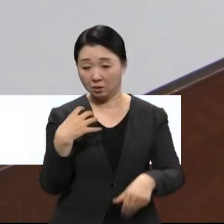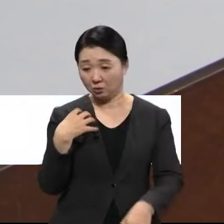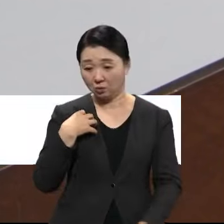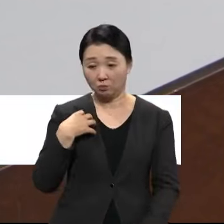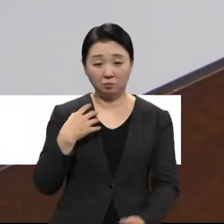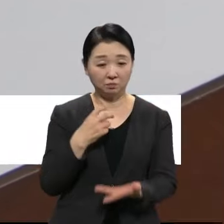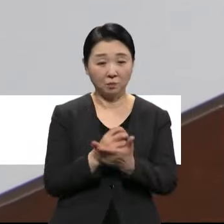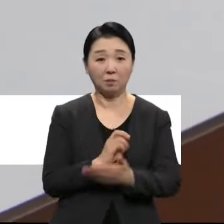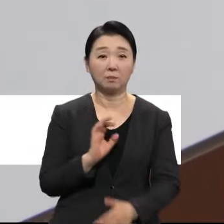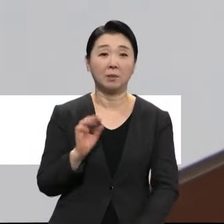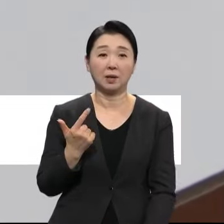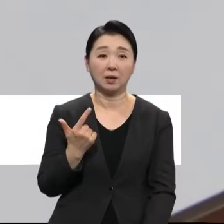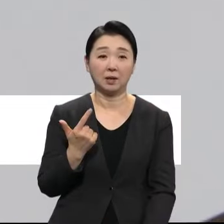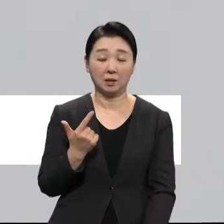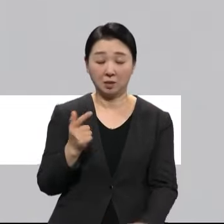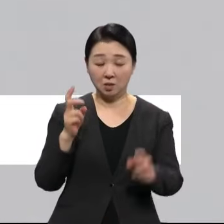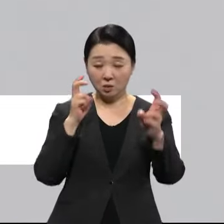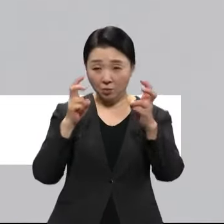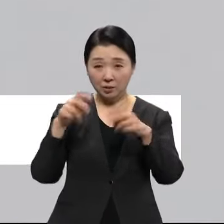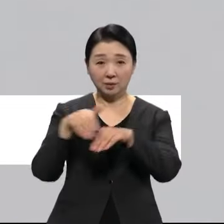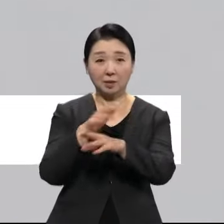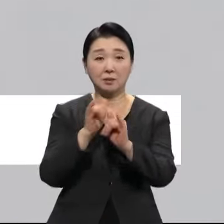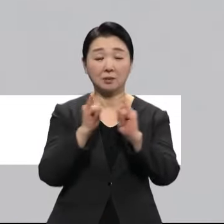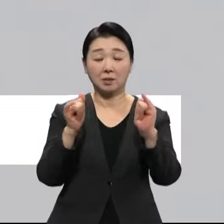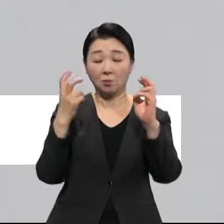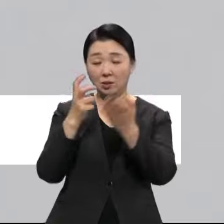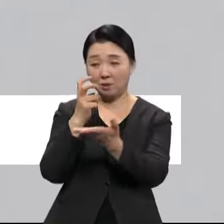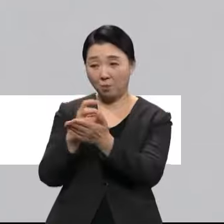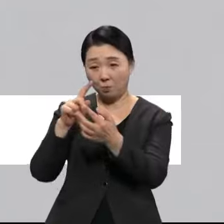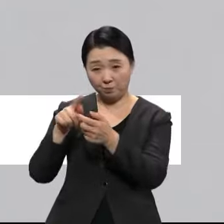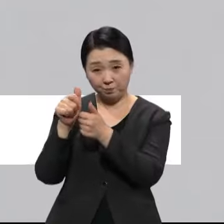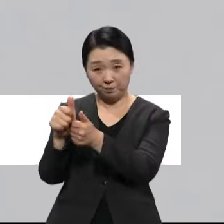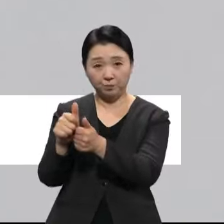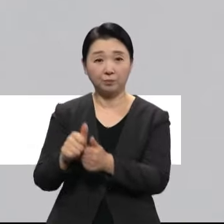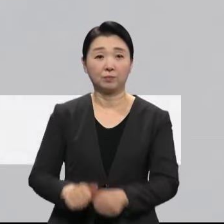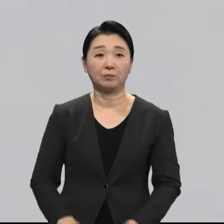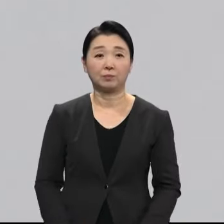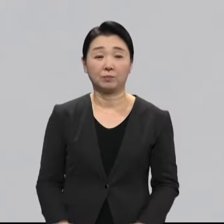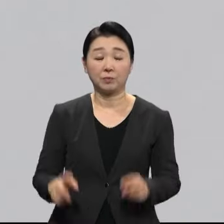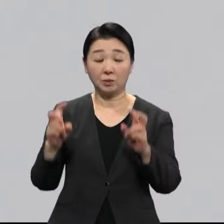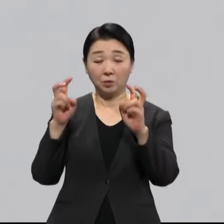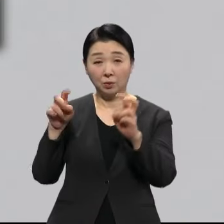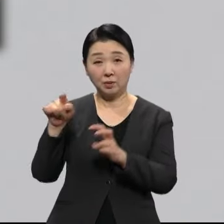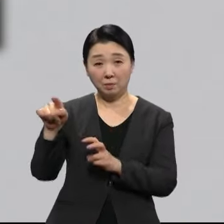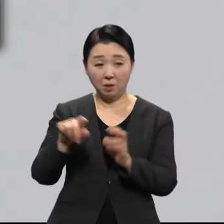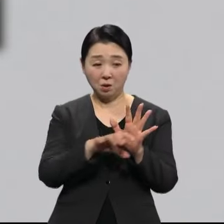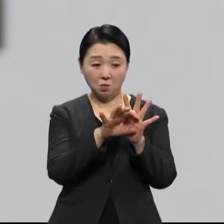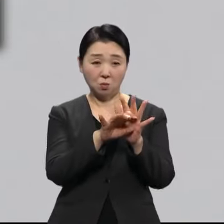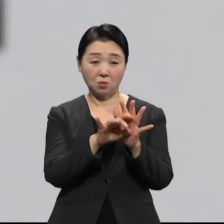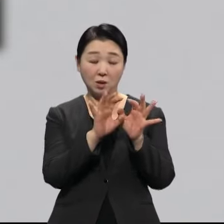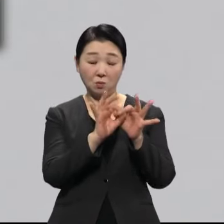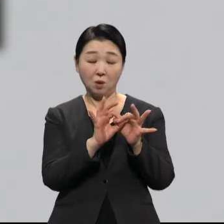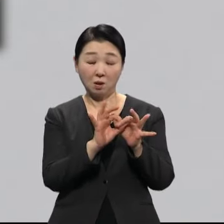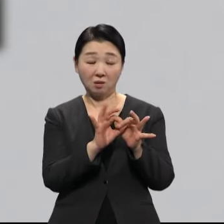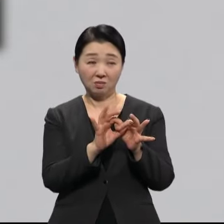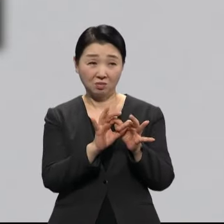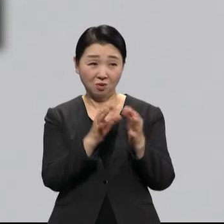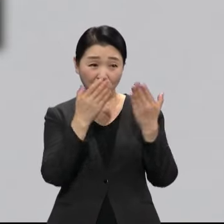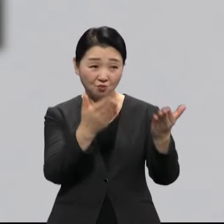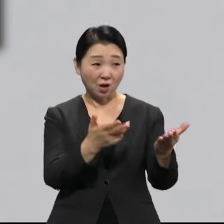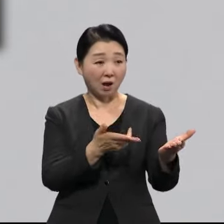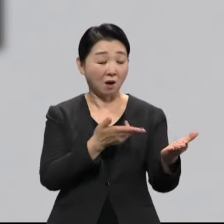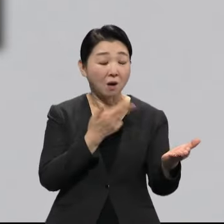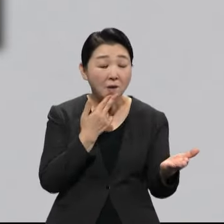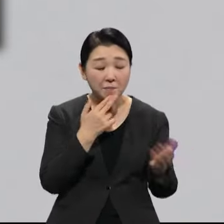아니기 때문에 직장인은 회사의 자체 지침을 따르면 됩니다 회사에 별도로 코로나 관련 유급 휴가가 없다면